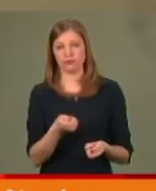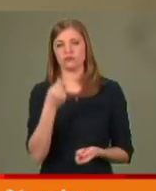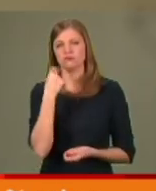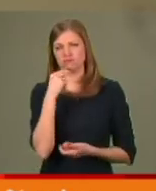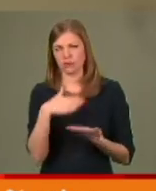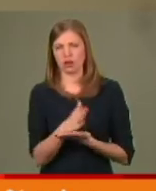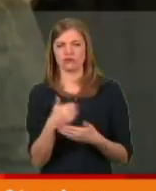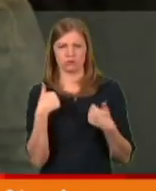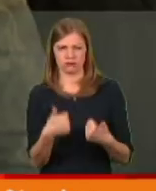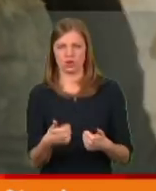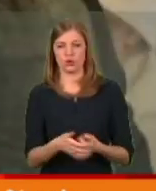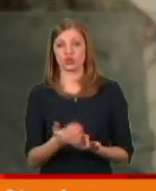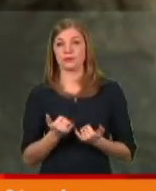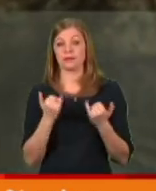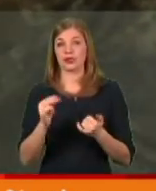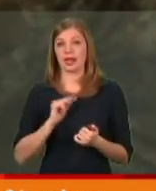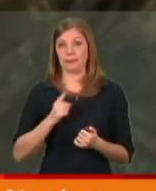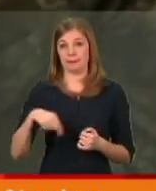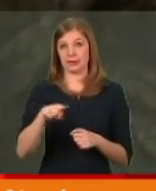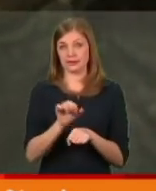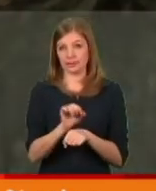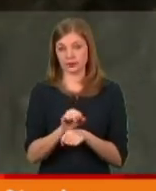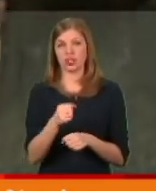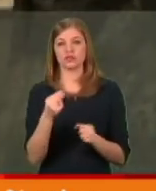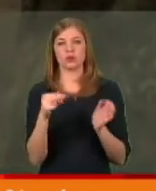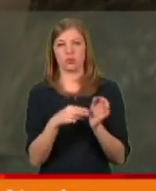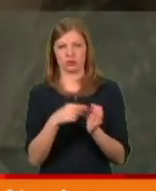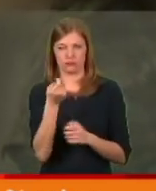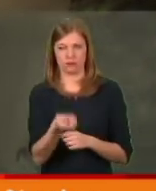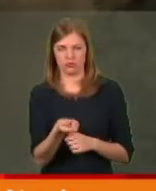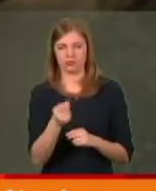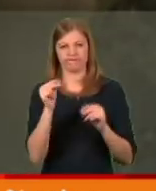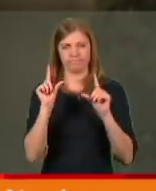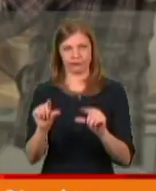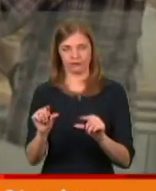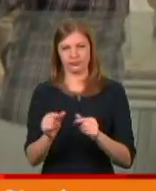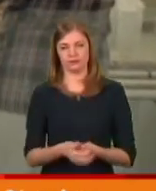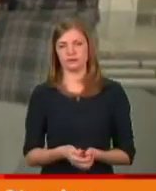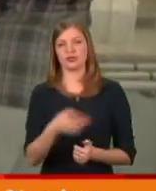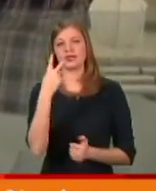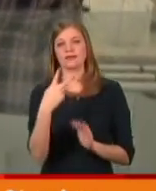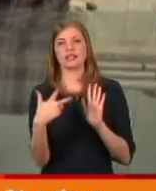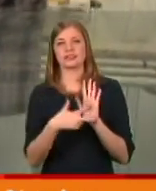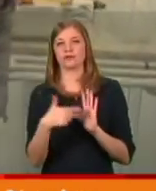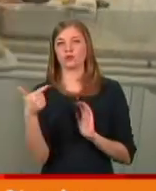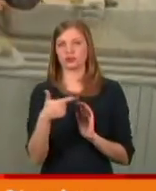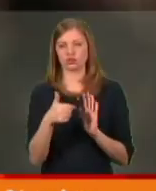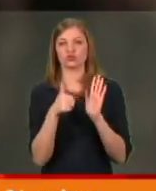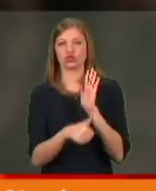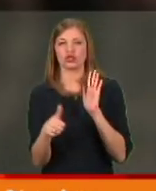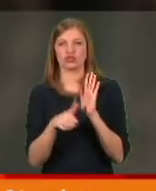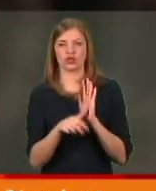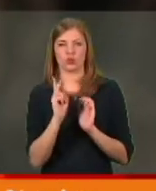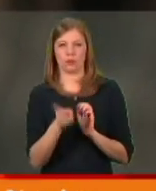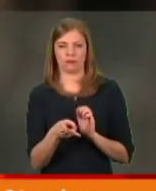качественні, хороші. Для працівників станції обід коштує недорого, зі знижкою. 28 гривень